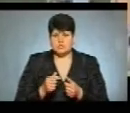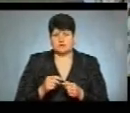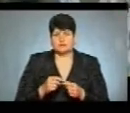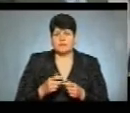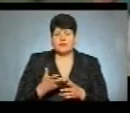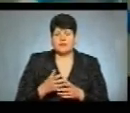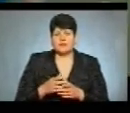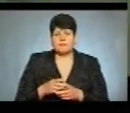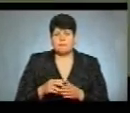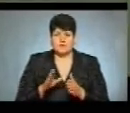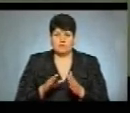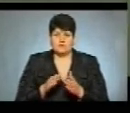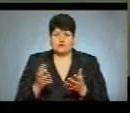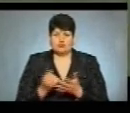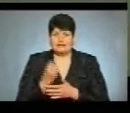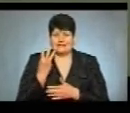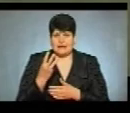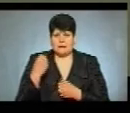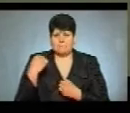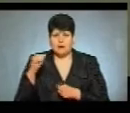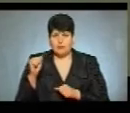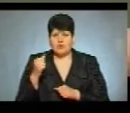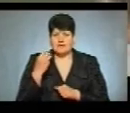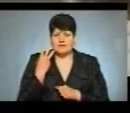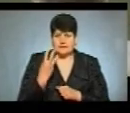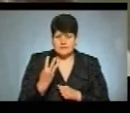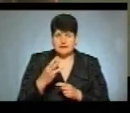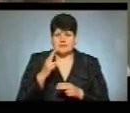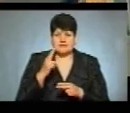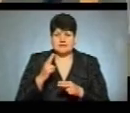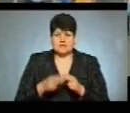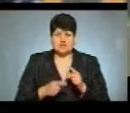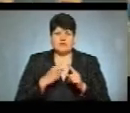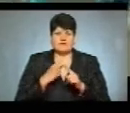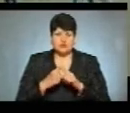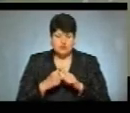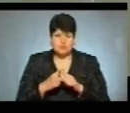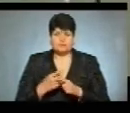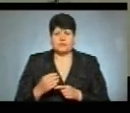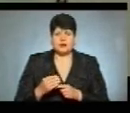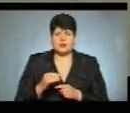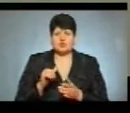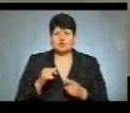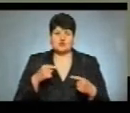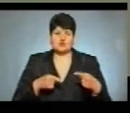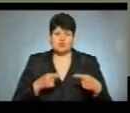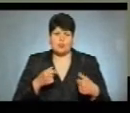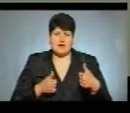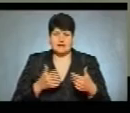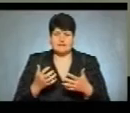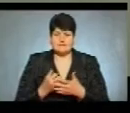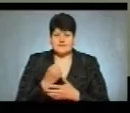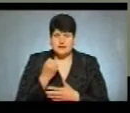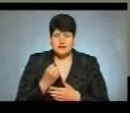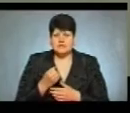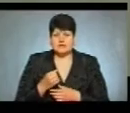Сергія Пісоцького здобули 3 перемоги і 3 поєдинки завершили у нічию. Суперники сумчан виграли конференцію «Захід». При